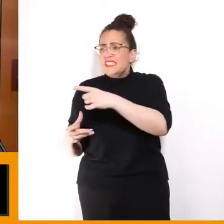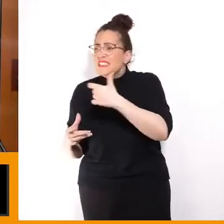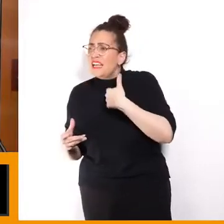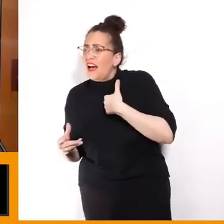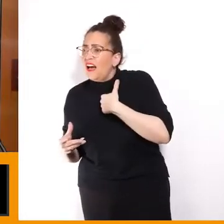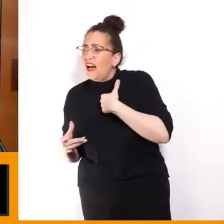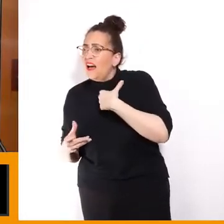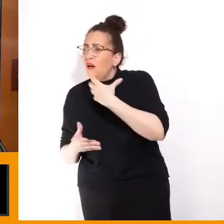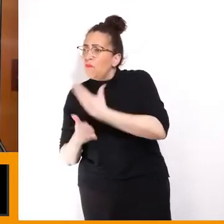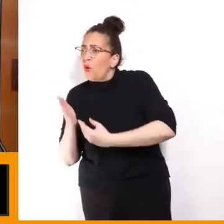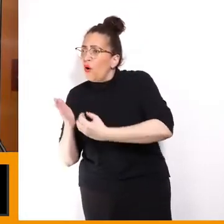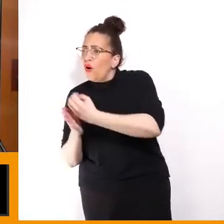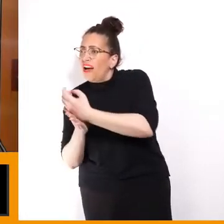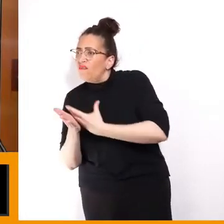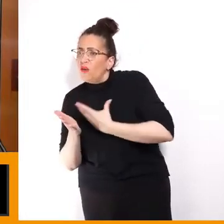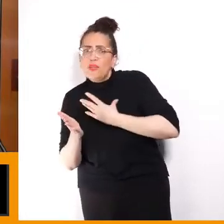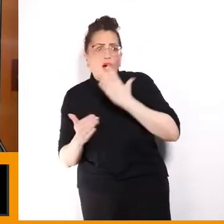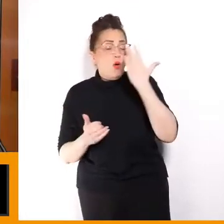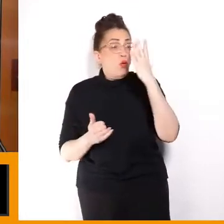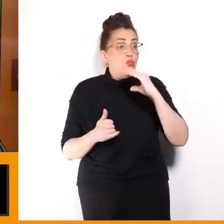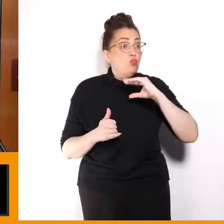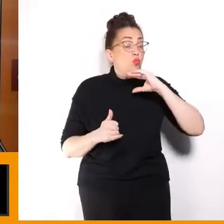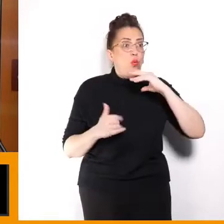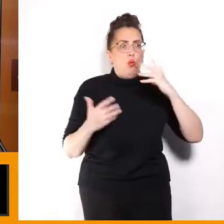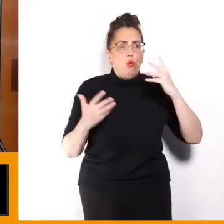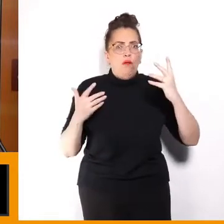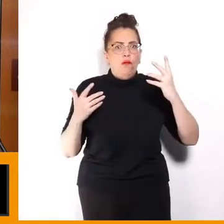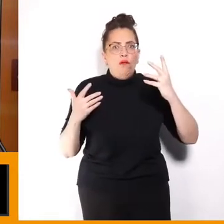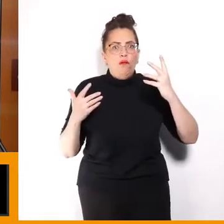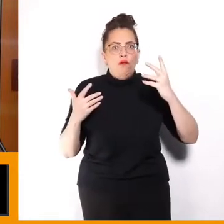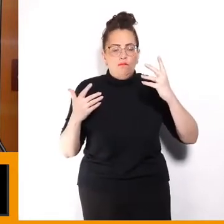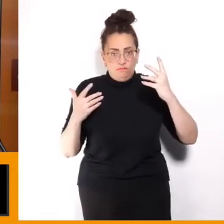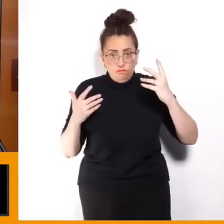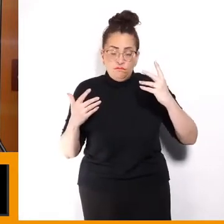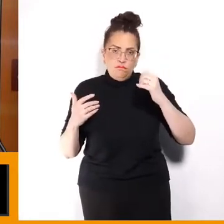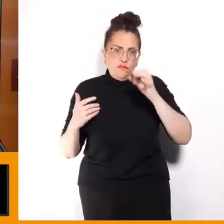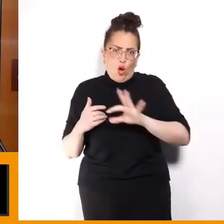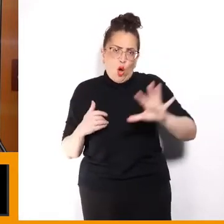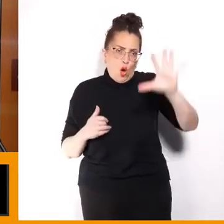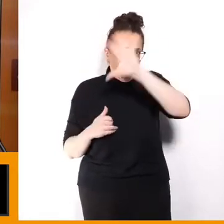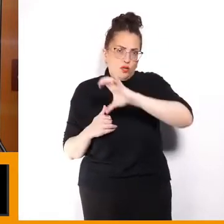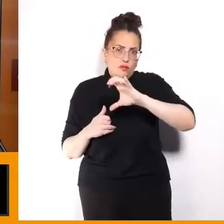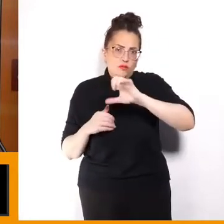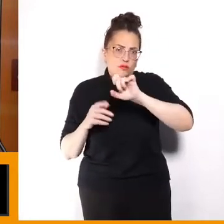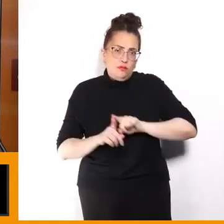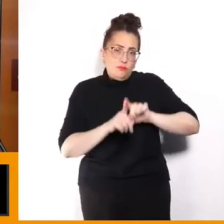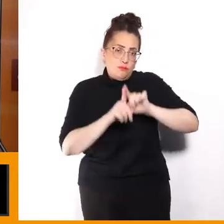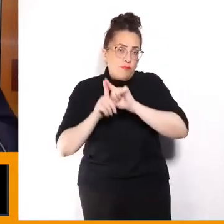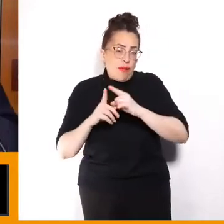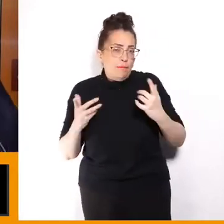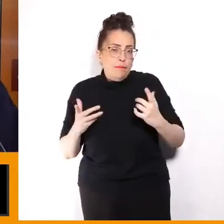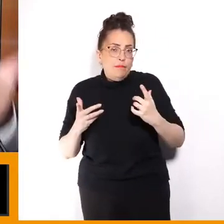déficitaires. 2, c'est clairement une mobilisation de la solidarité nationale. On ne fera pas aujourd'hui évoluer tout